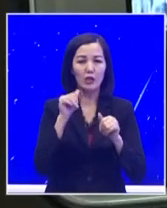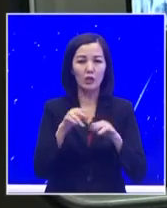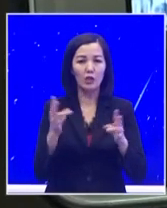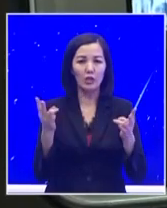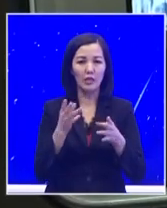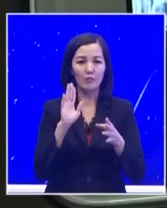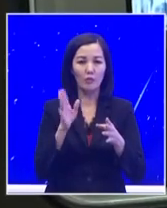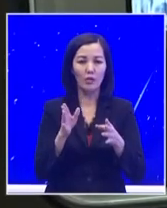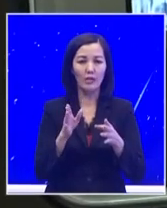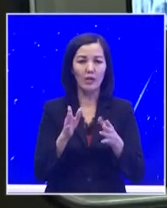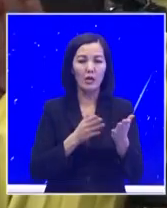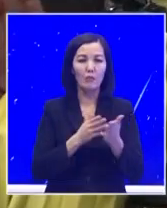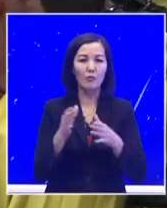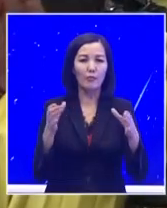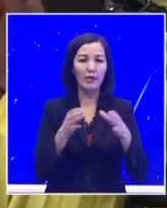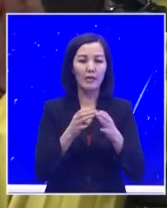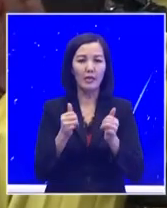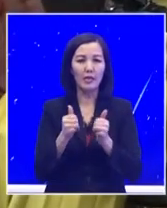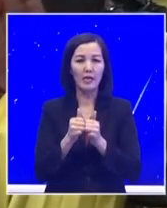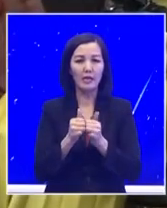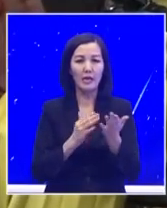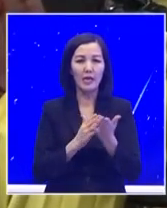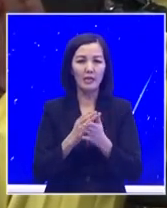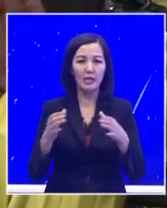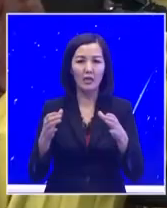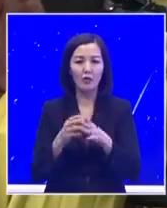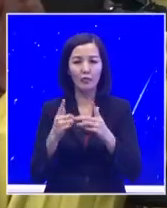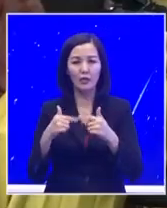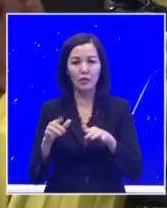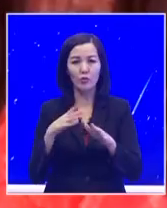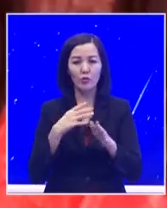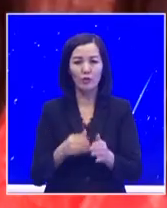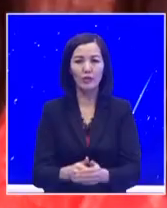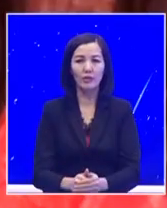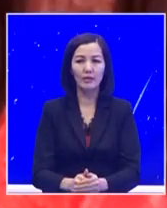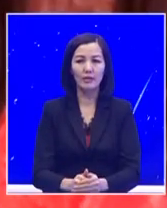шешіледі. Бұл бағыт бойынша партия жанынан арнайы ардагерлер қауымдастығы құрылды.